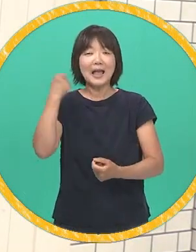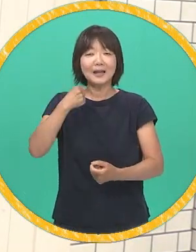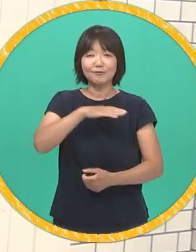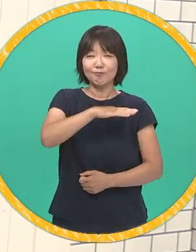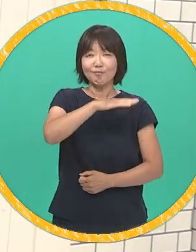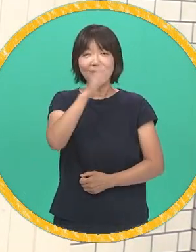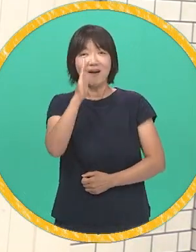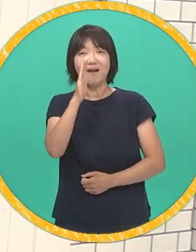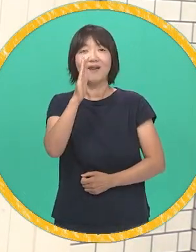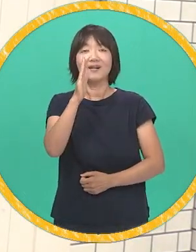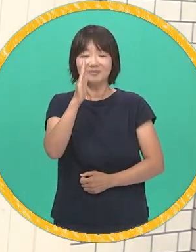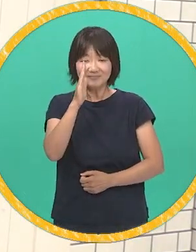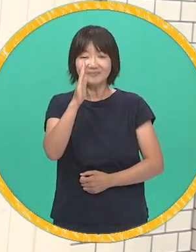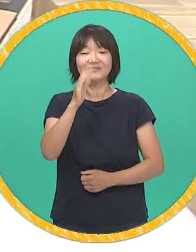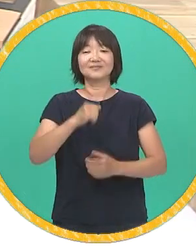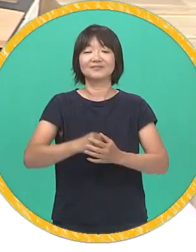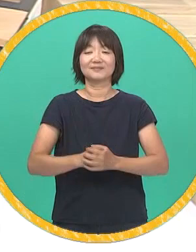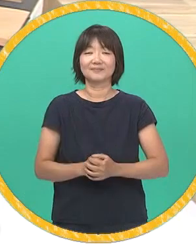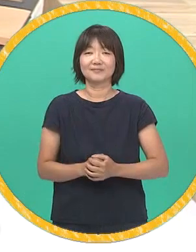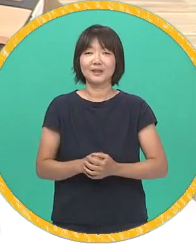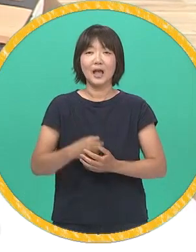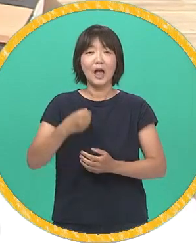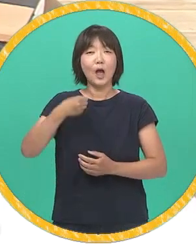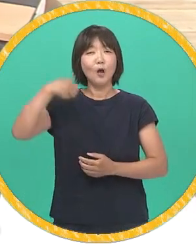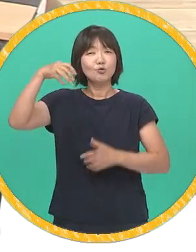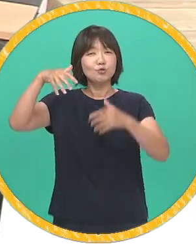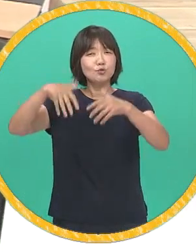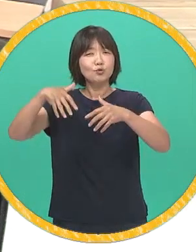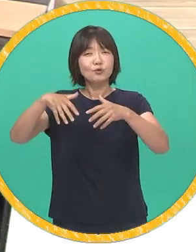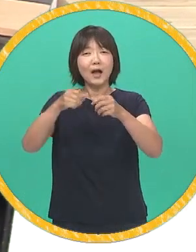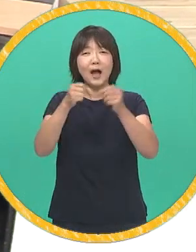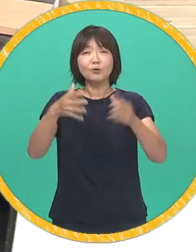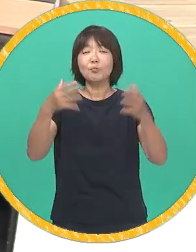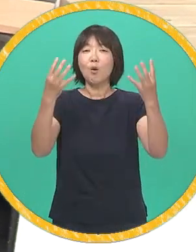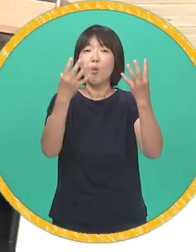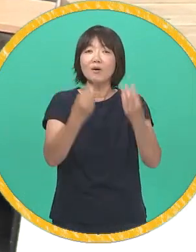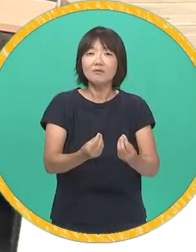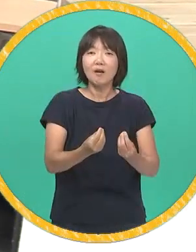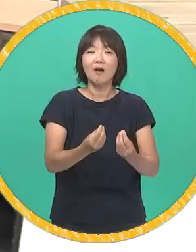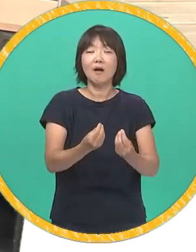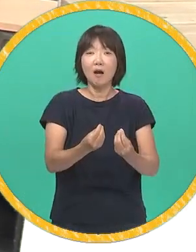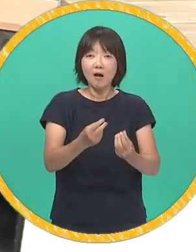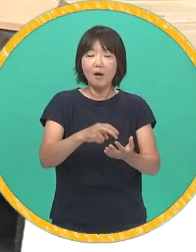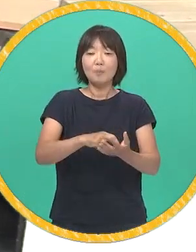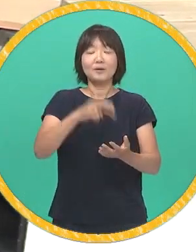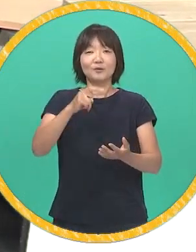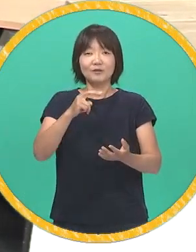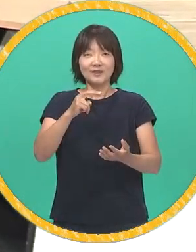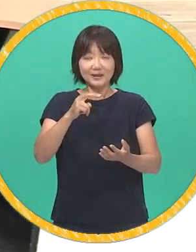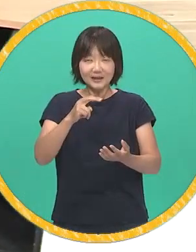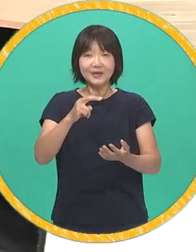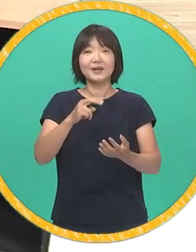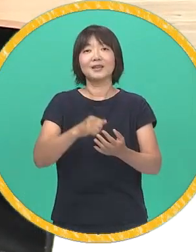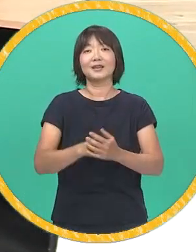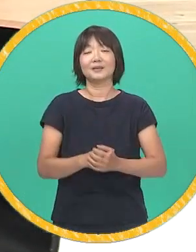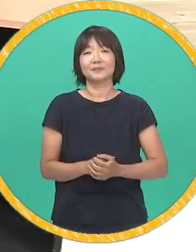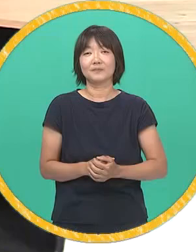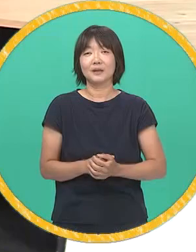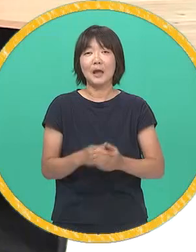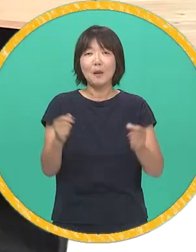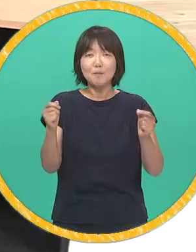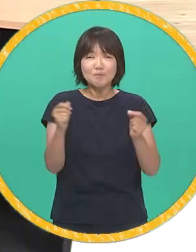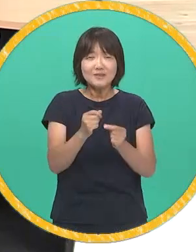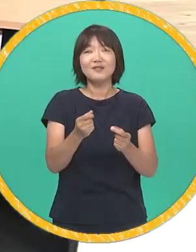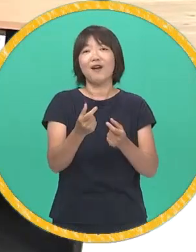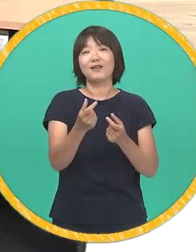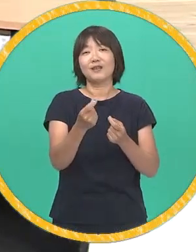にねなってきましたけどねはい汁がすぐごっちゃっていうねやんびっくりですよねふーんもおりますこの短さ